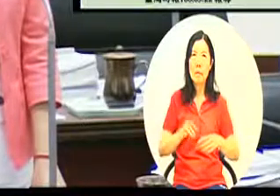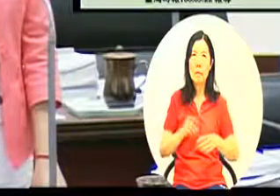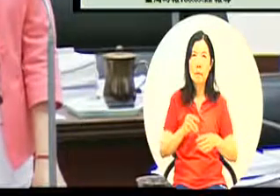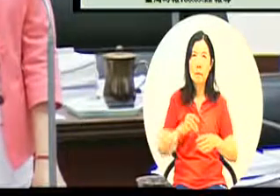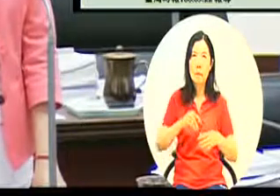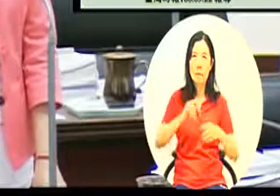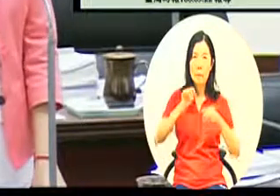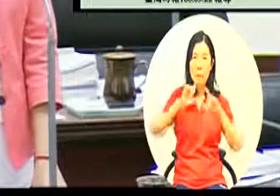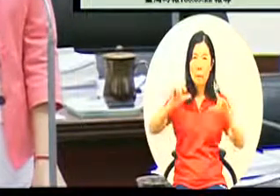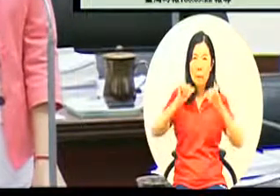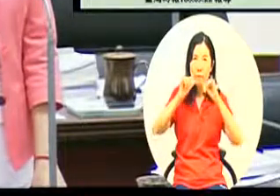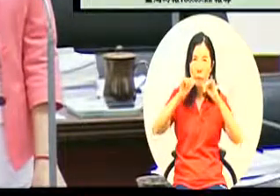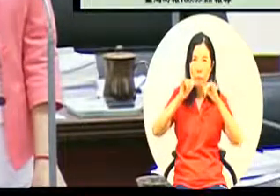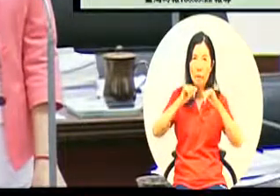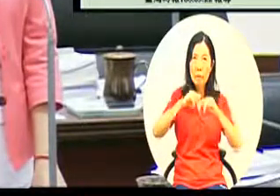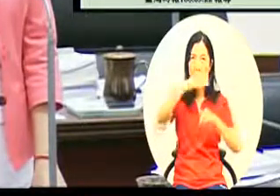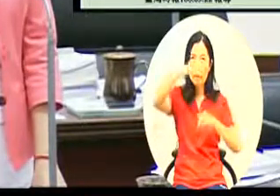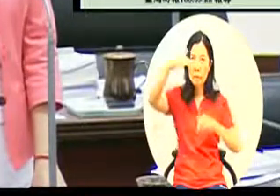区有